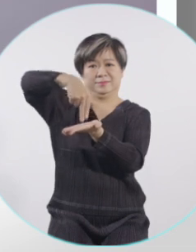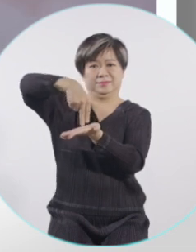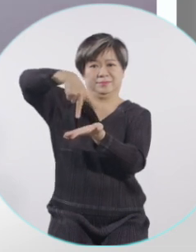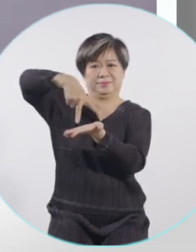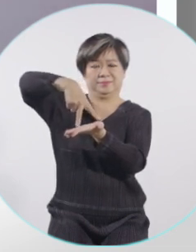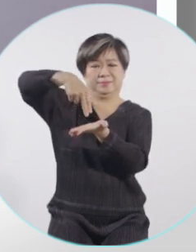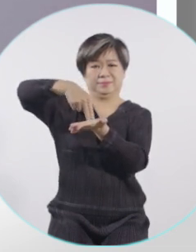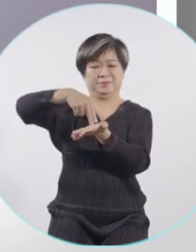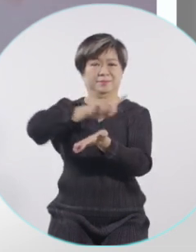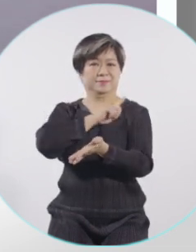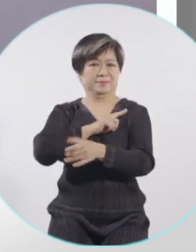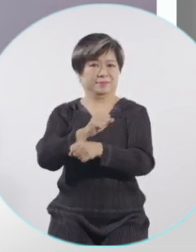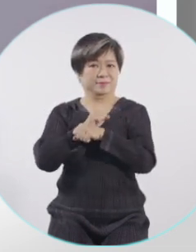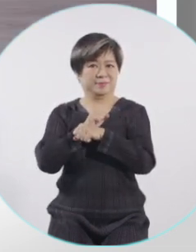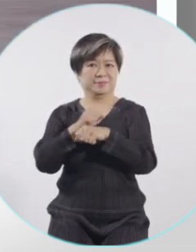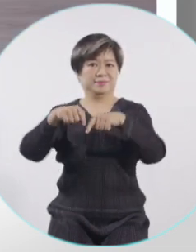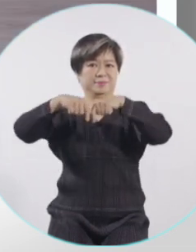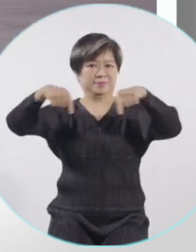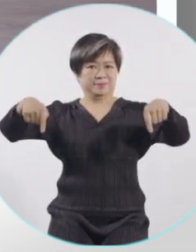时恢复立正站姿。